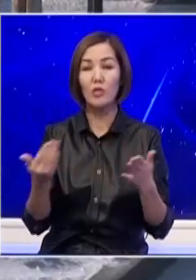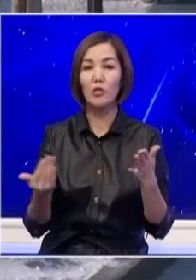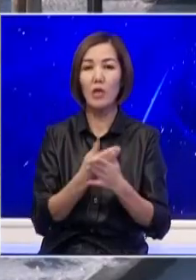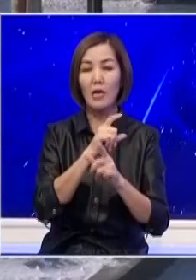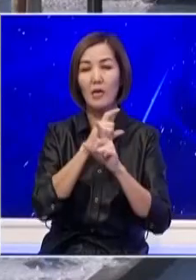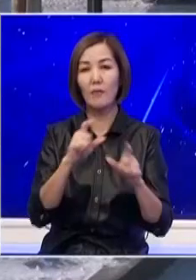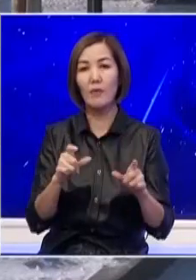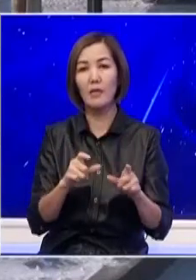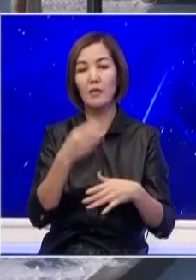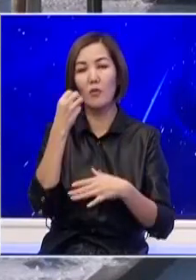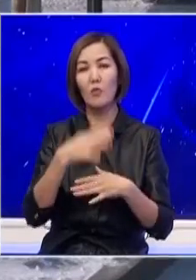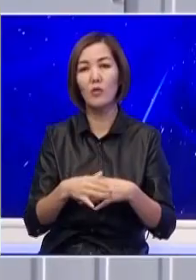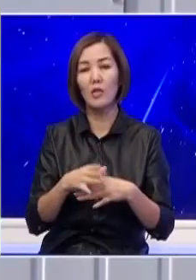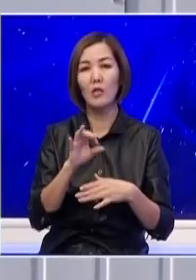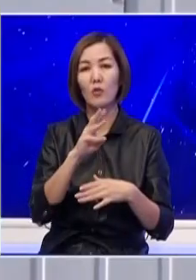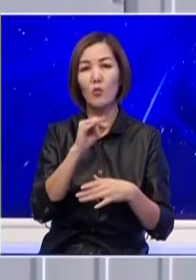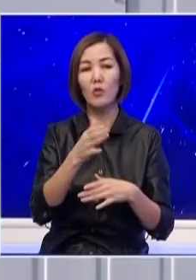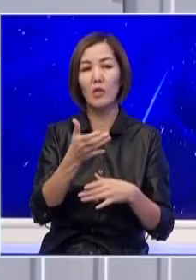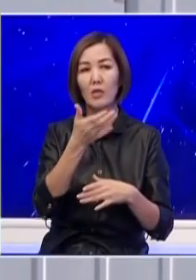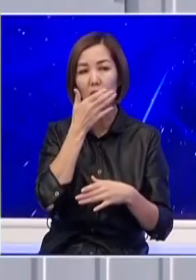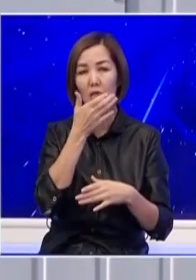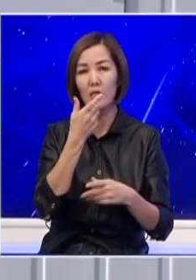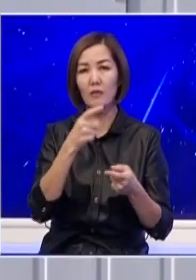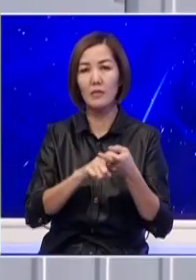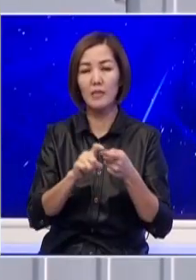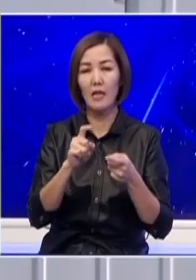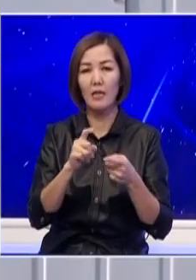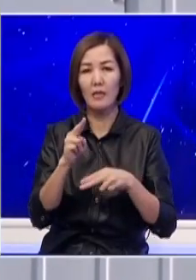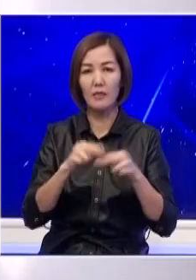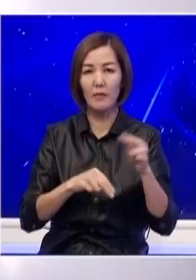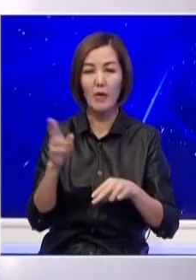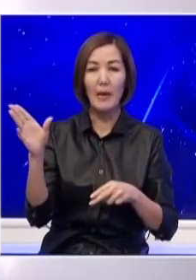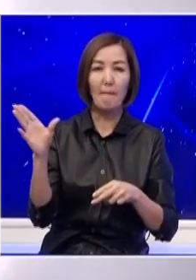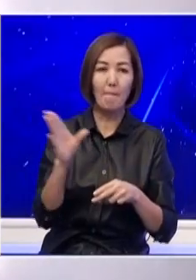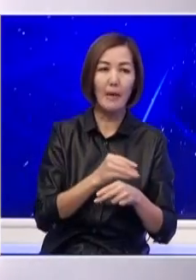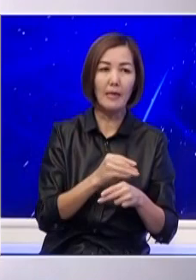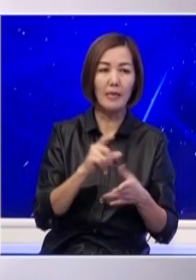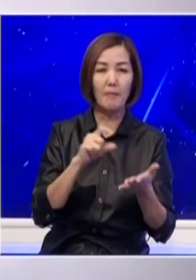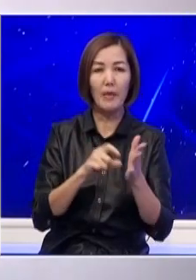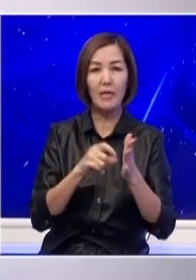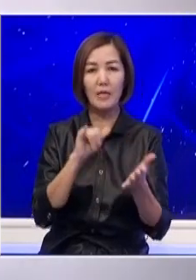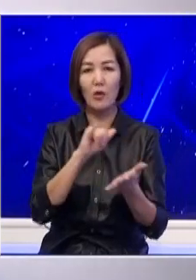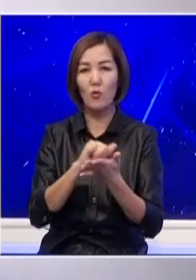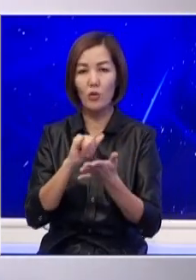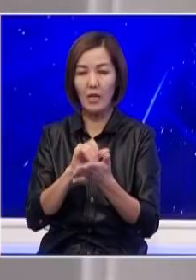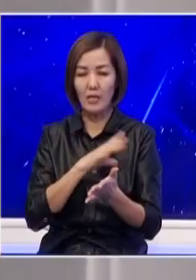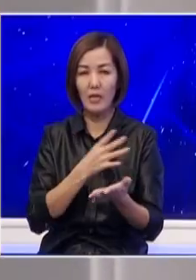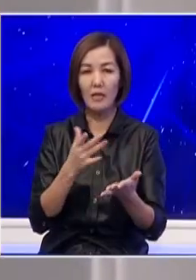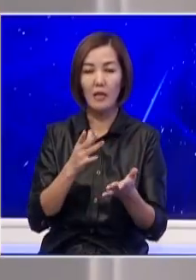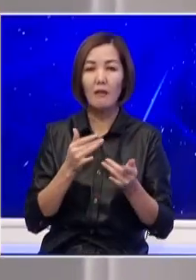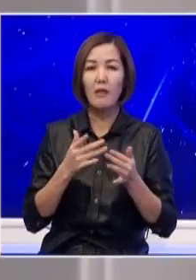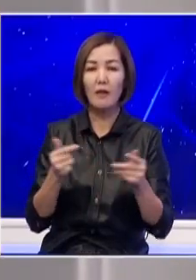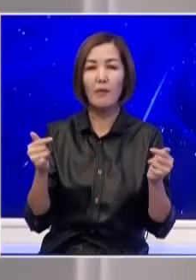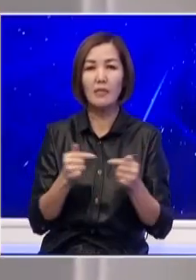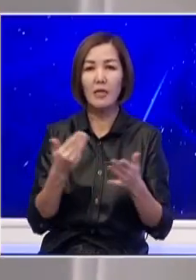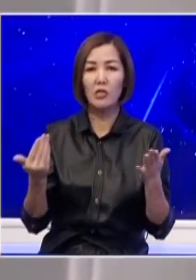ғимаратта орталықтандырылған оттегін тарату торабы салынып, барлық бөлімшелердің палаталарына орналастырылған. Талапқа сай